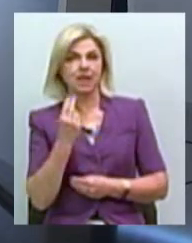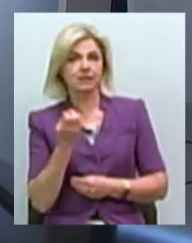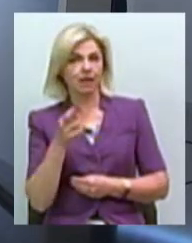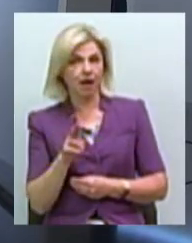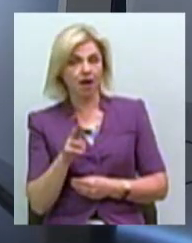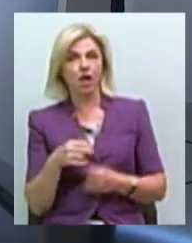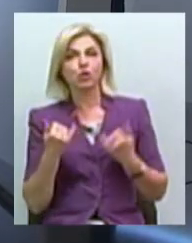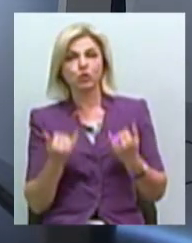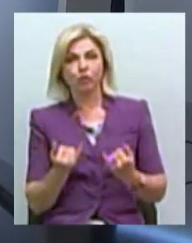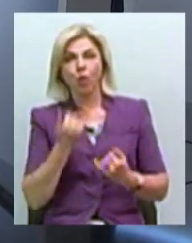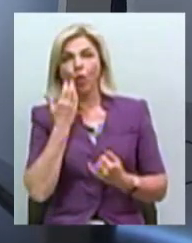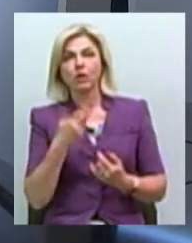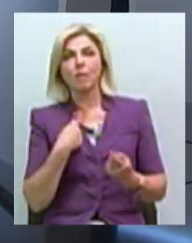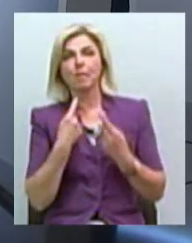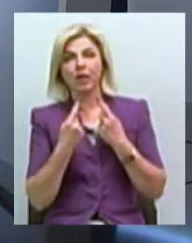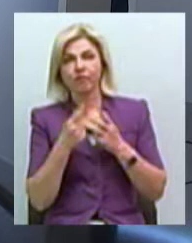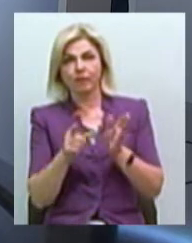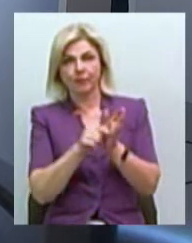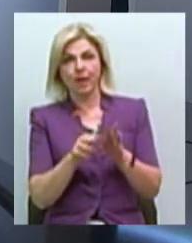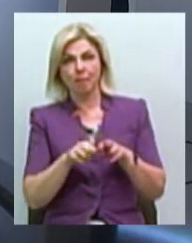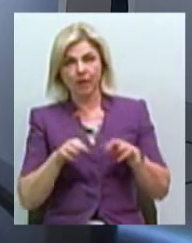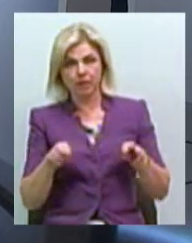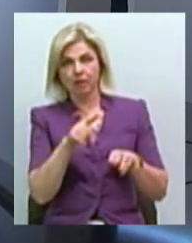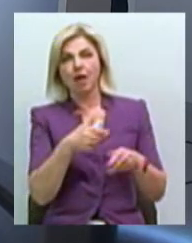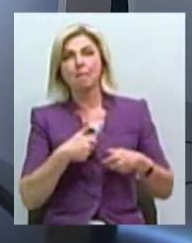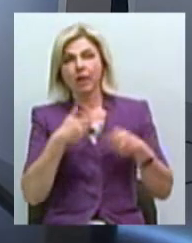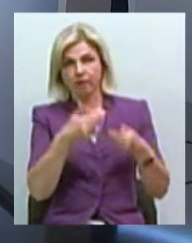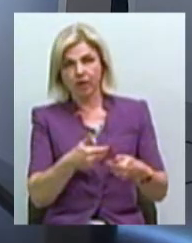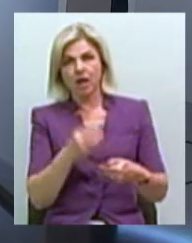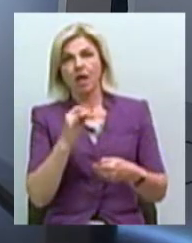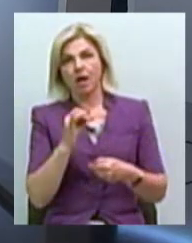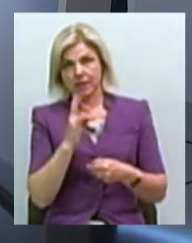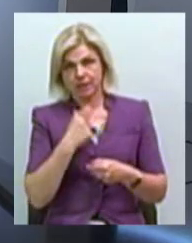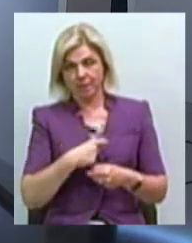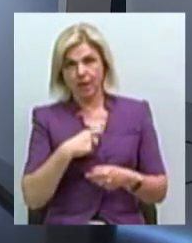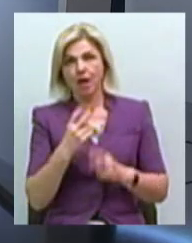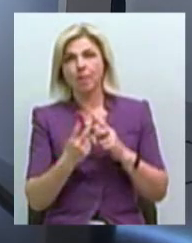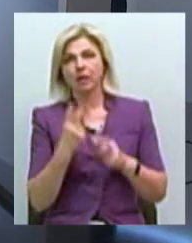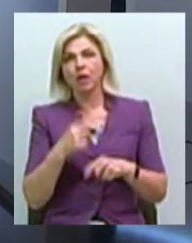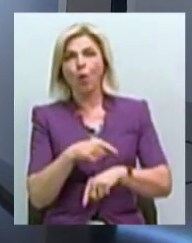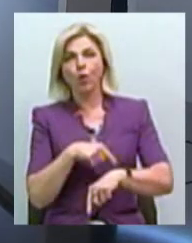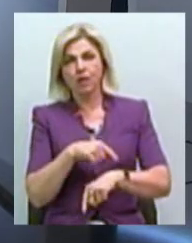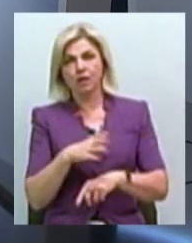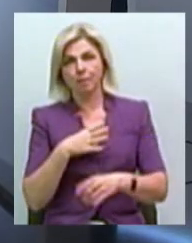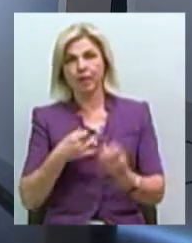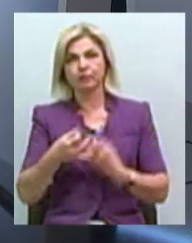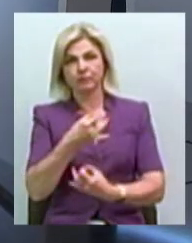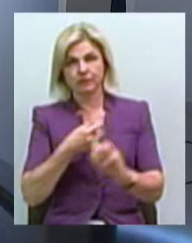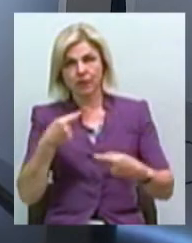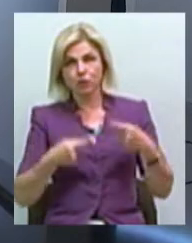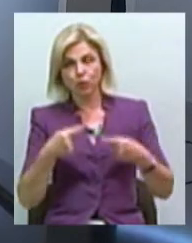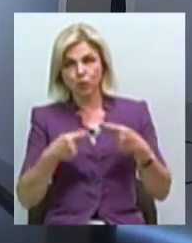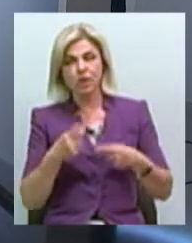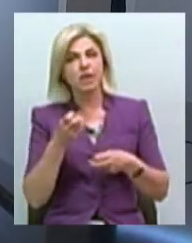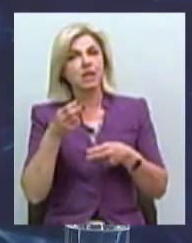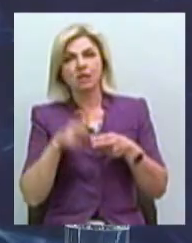ми спілкувалися з міністром, він нас закликав до себе, і півтори години була дискусія, був діалог, але він не закінчив, ну, не